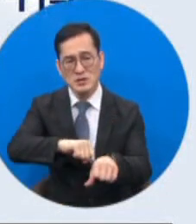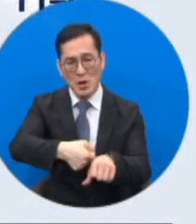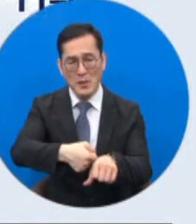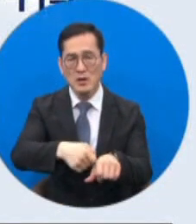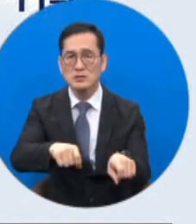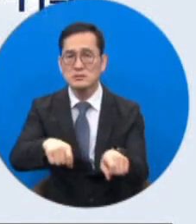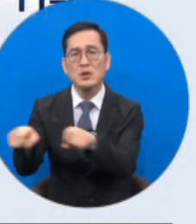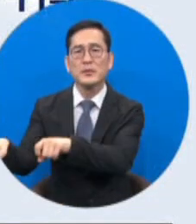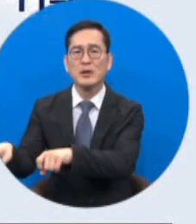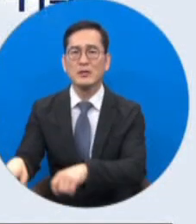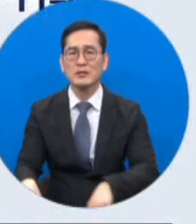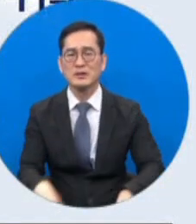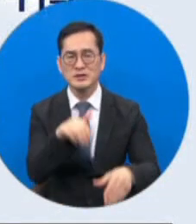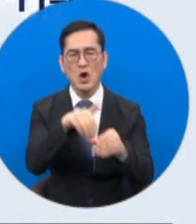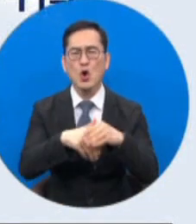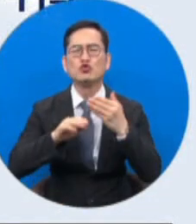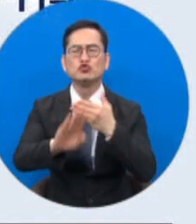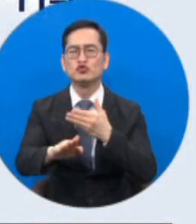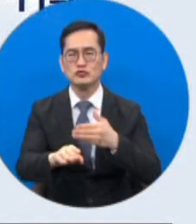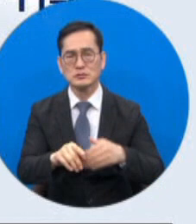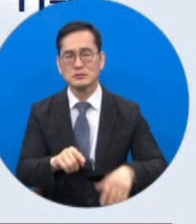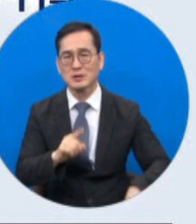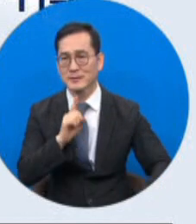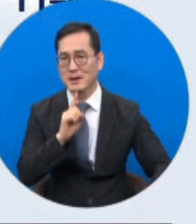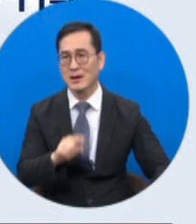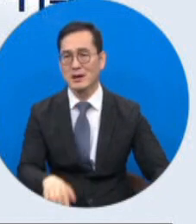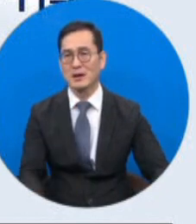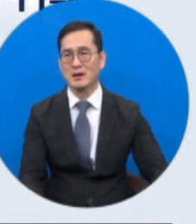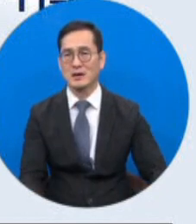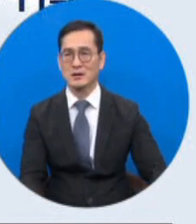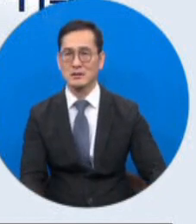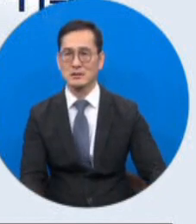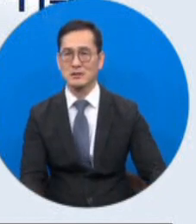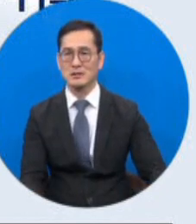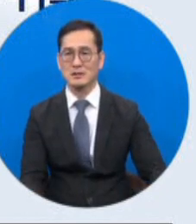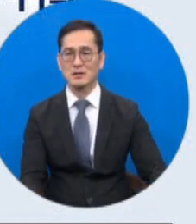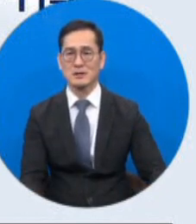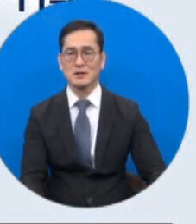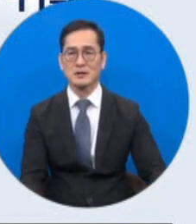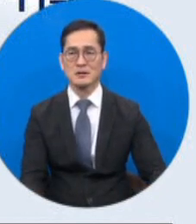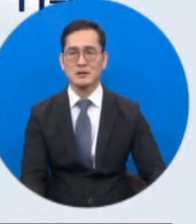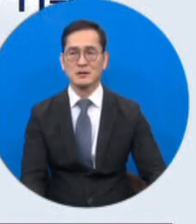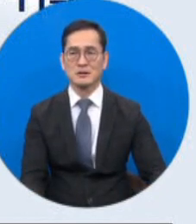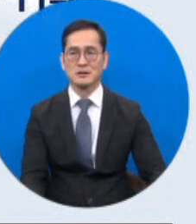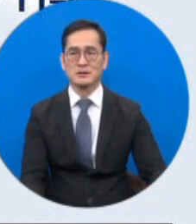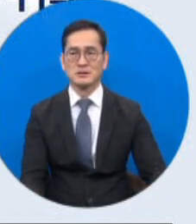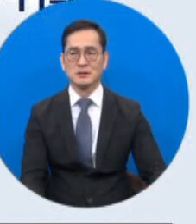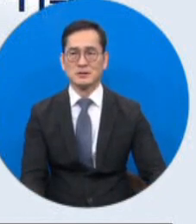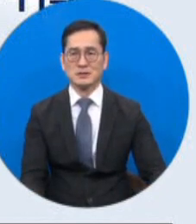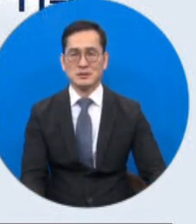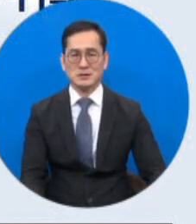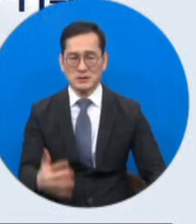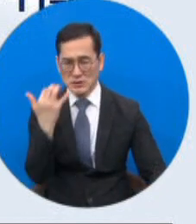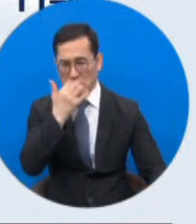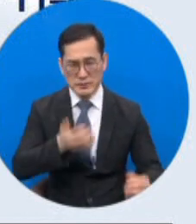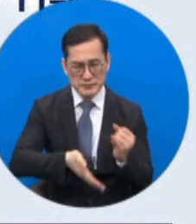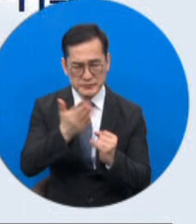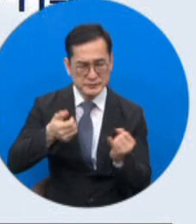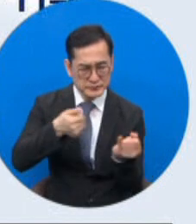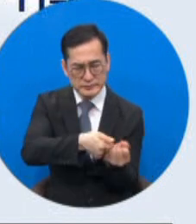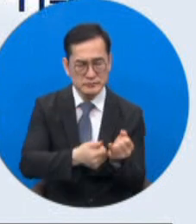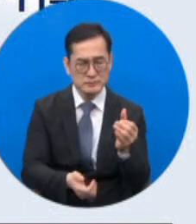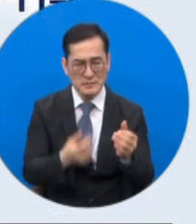선거 전 최강욱 징계 절차 마치라는 요청에도 선거 끝난 뒤 차기 회의 개최 결정. 성폭력 사건으로 당이 그렇게 고통을 겪고 또 이렇게